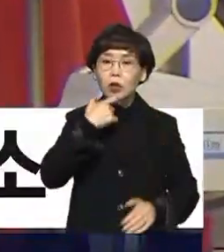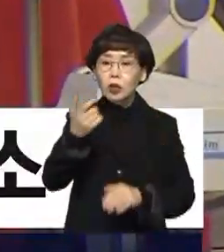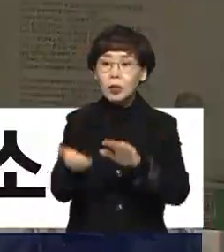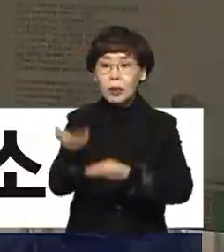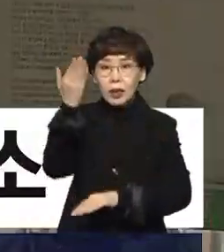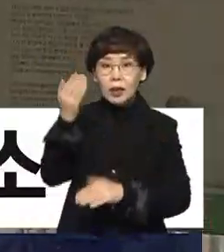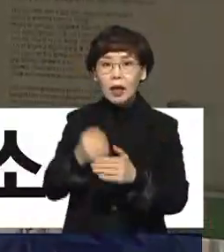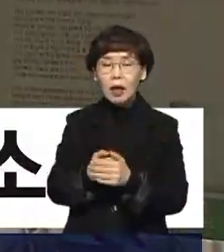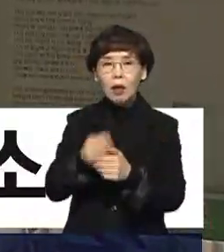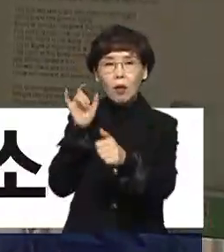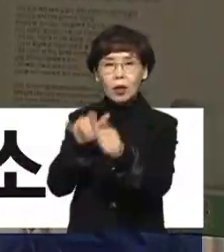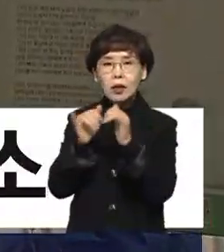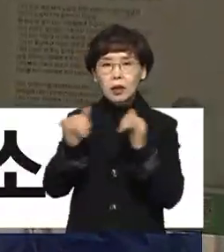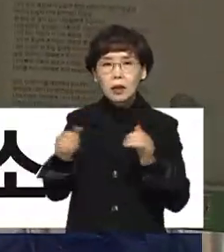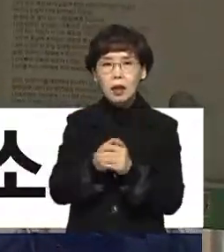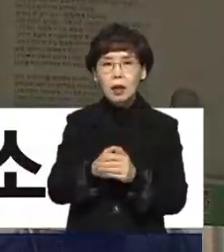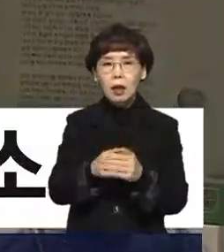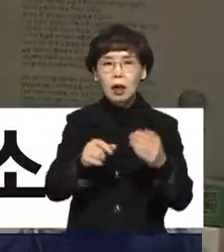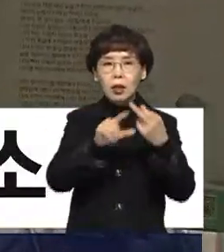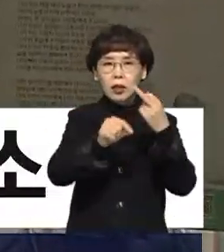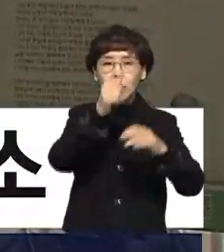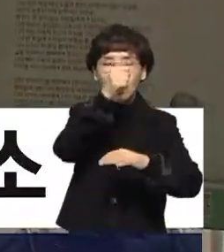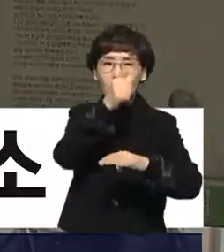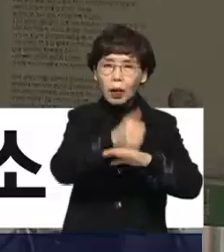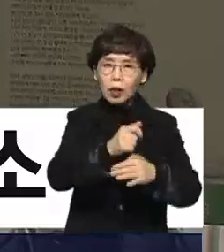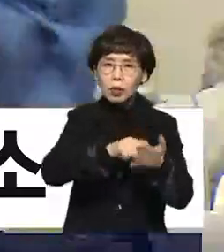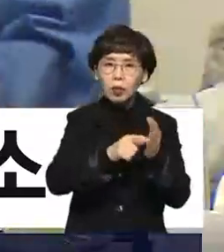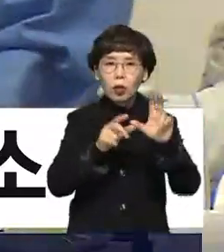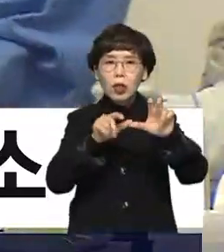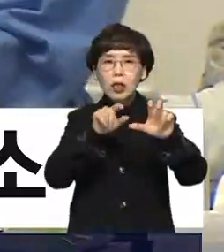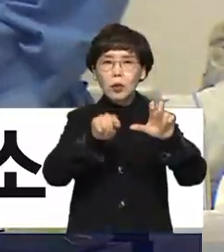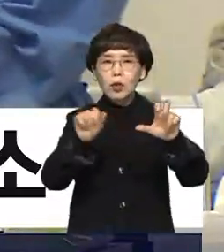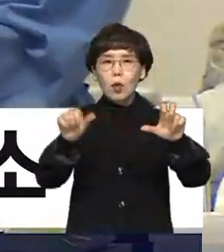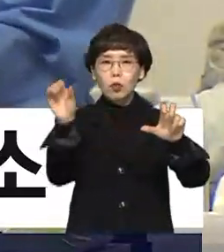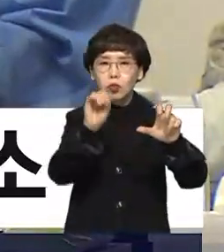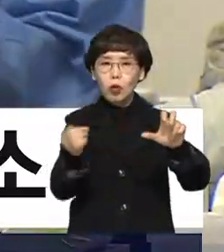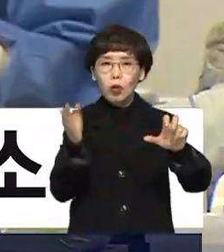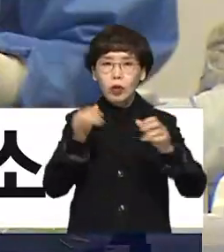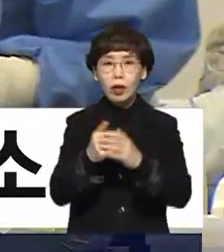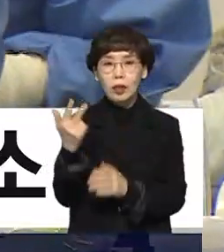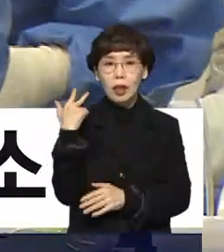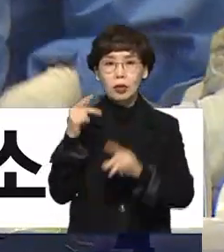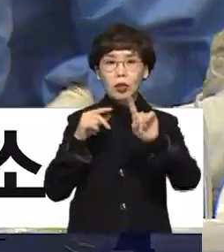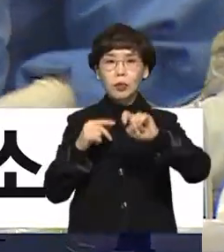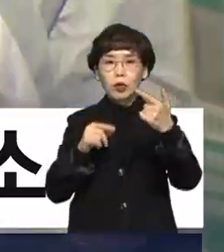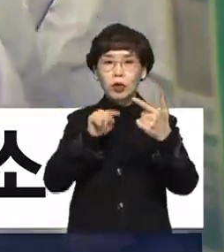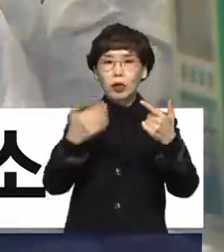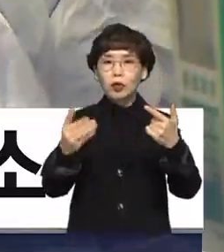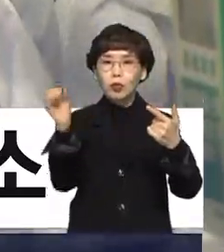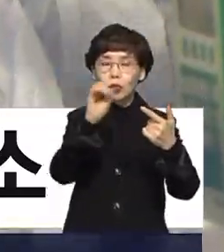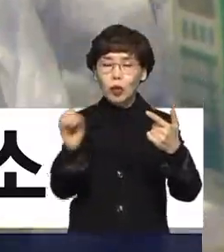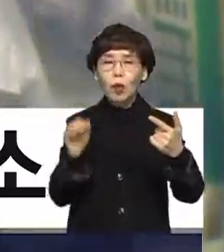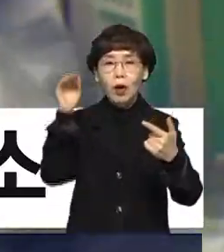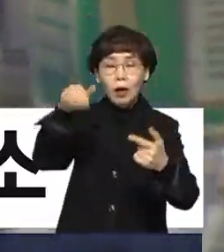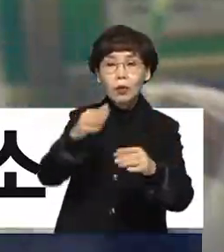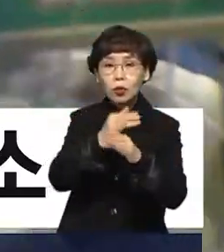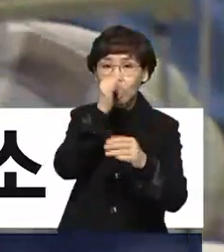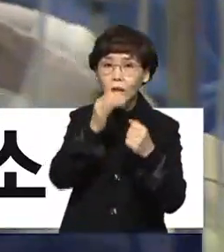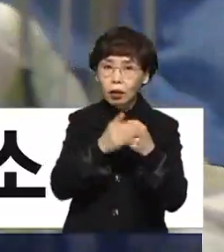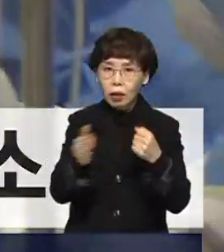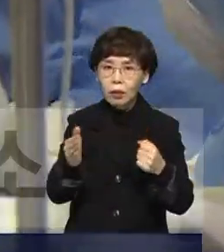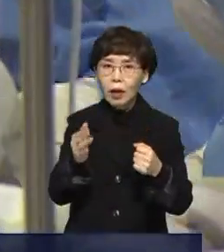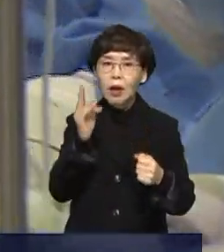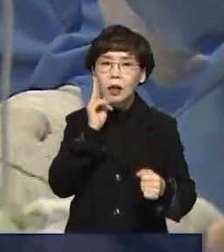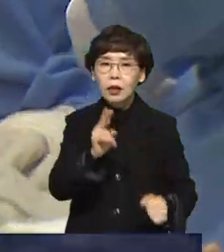이상 고령층의 비율이 지난달 하순 25.5%에서 지난주 16.9%로 뚜렷한 감소세를 보이고 있어 위중증